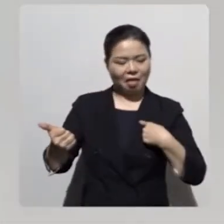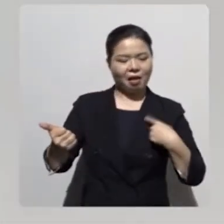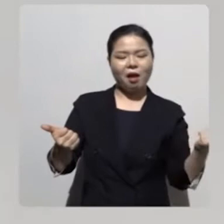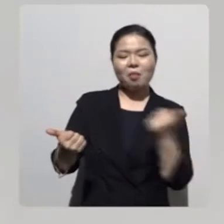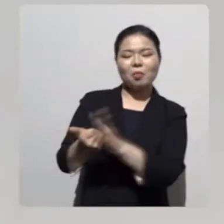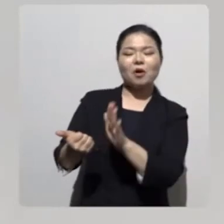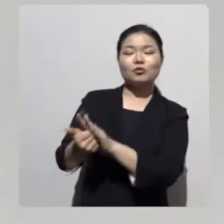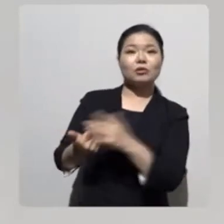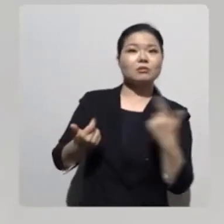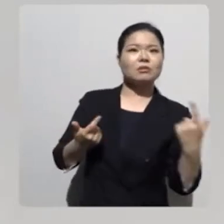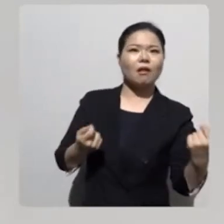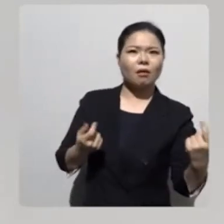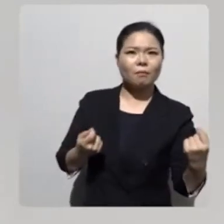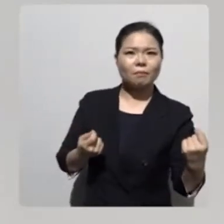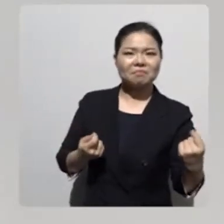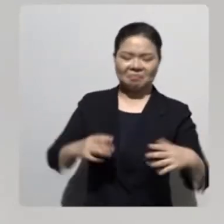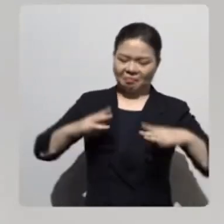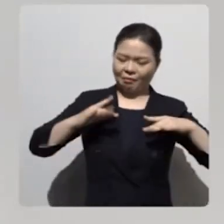자신들의 몫이냐